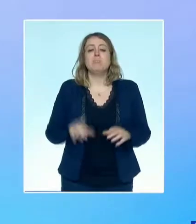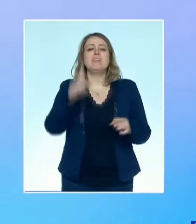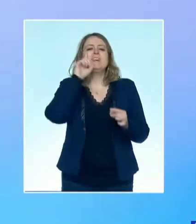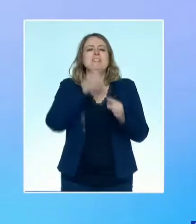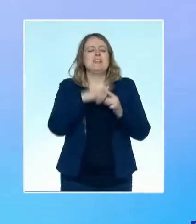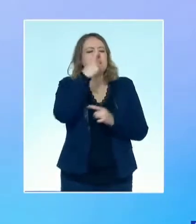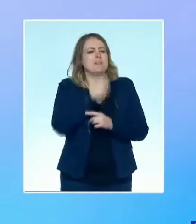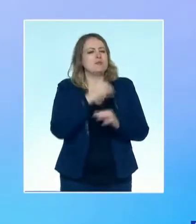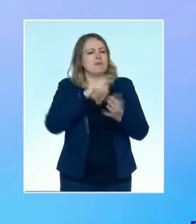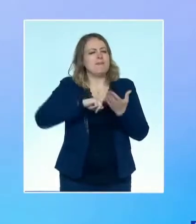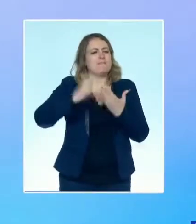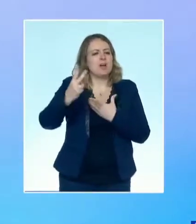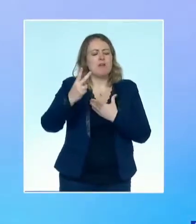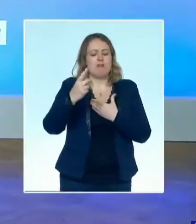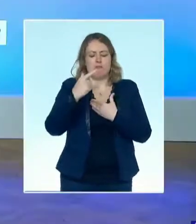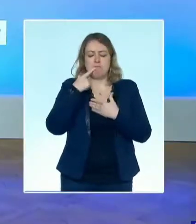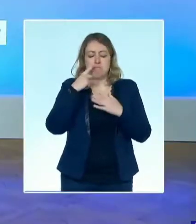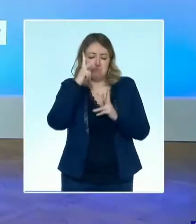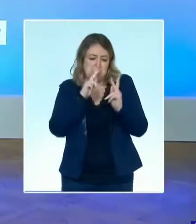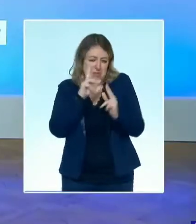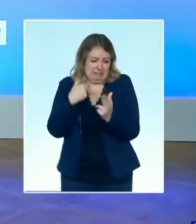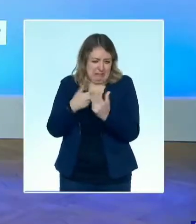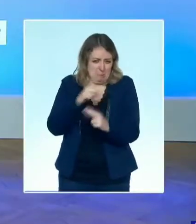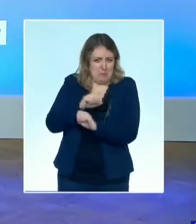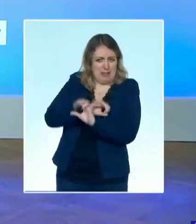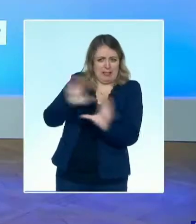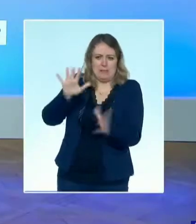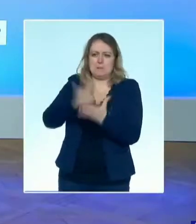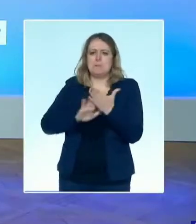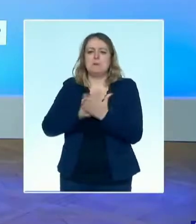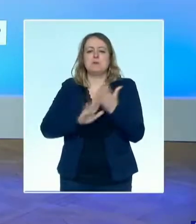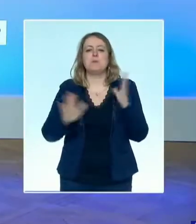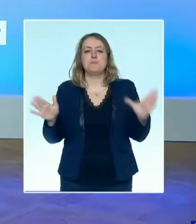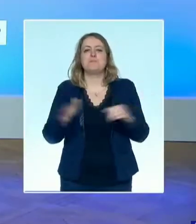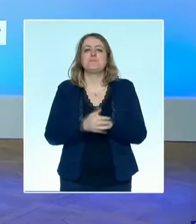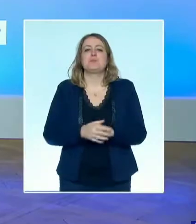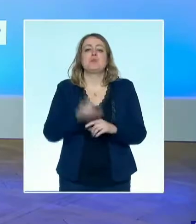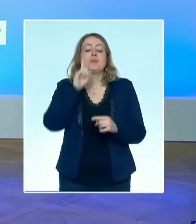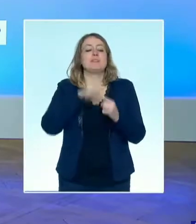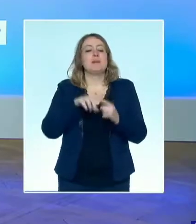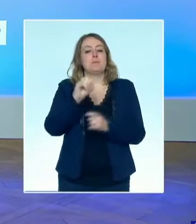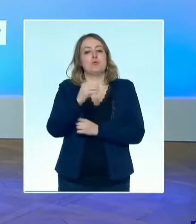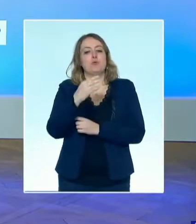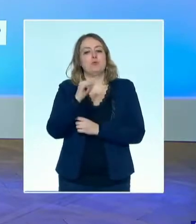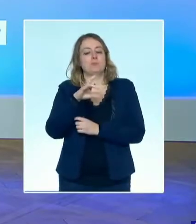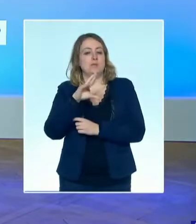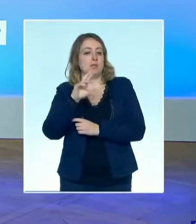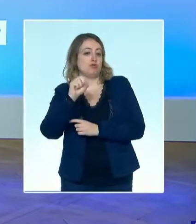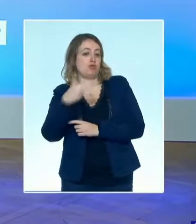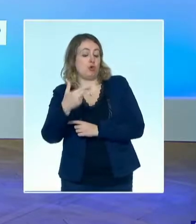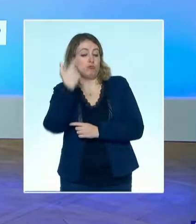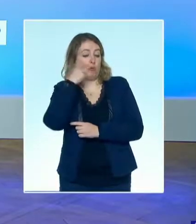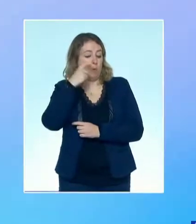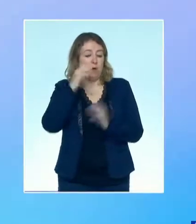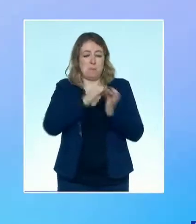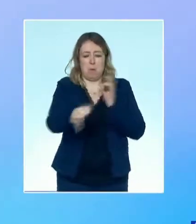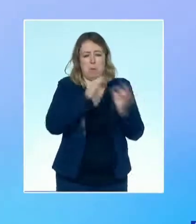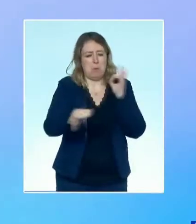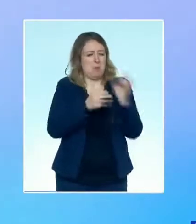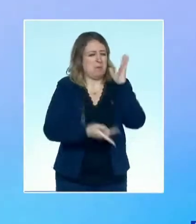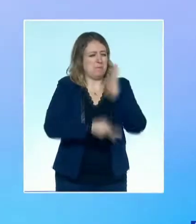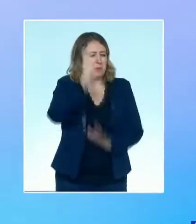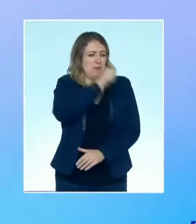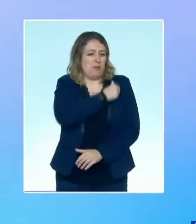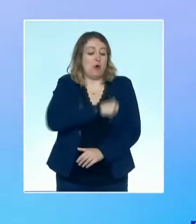vous avez posé la question, alors j'y ai répondu peut-être pas suffisamment clairement dans mon exposé, je le redis pour le variant Omicron, manifestement plus contagieux, manifestement